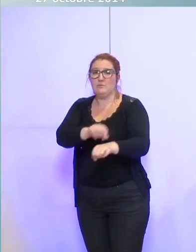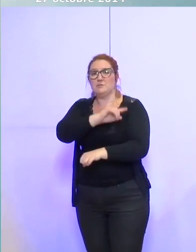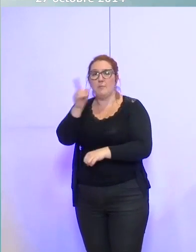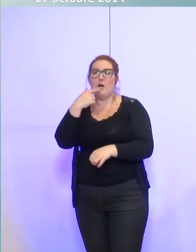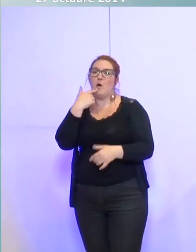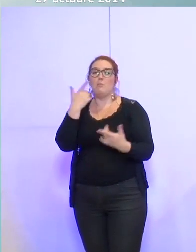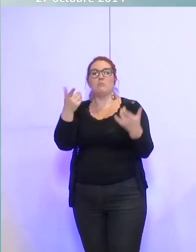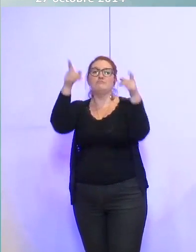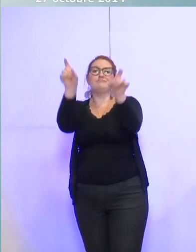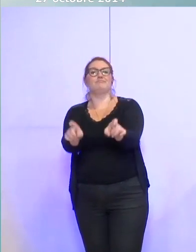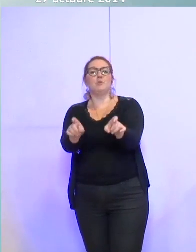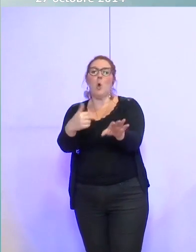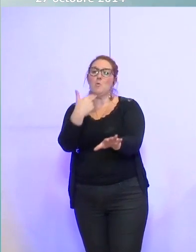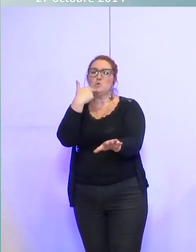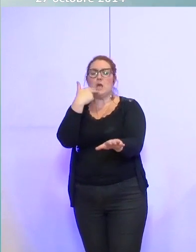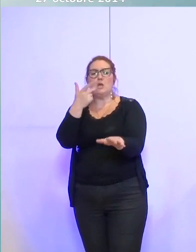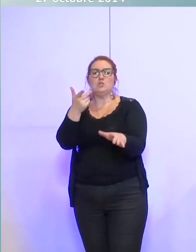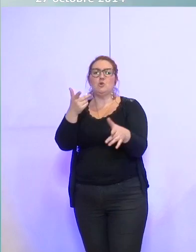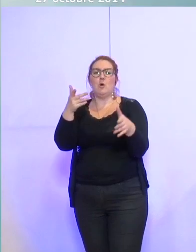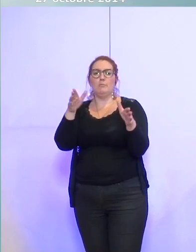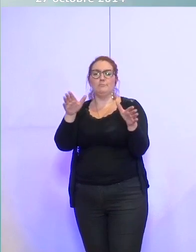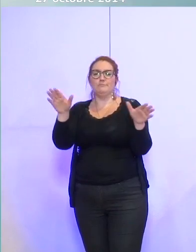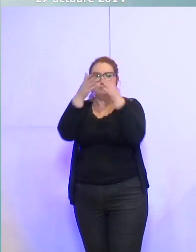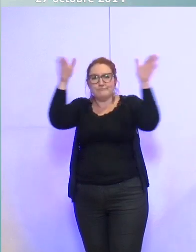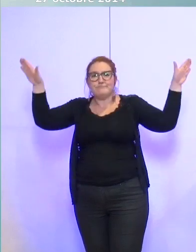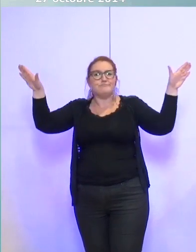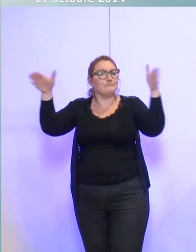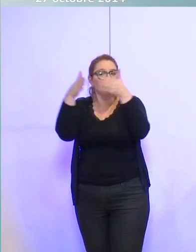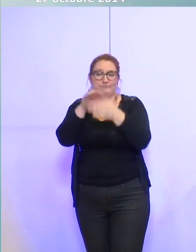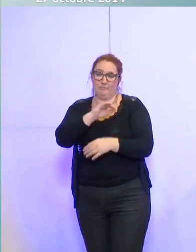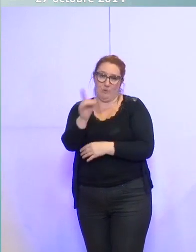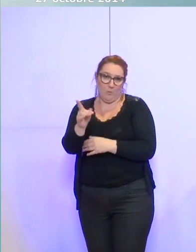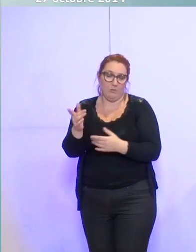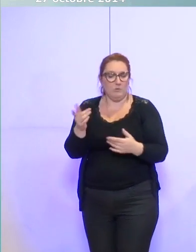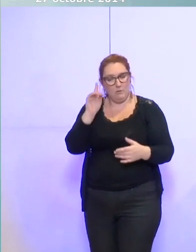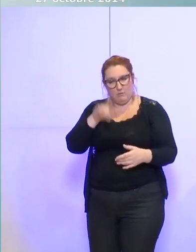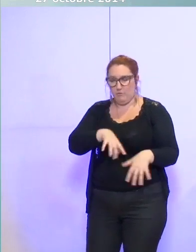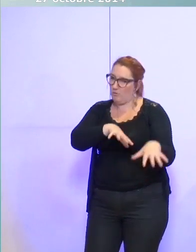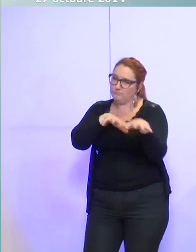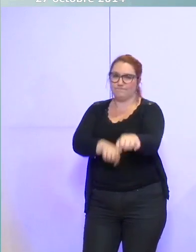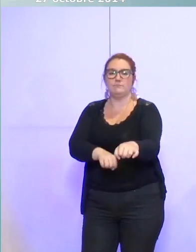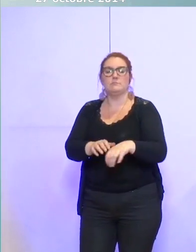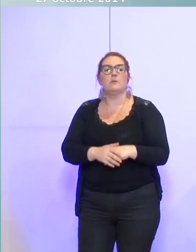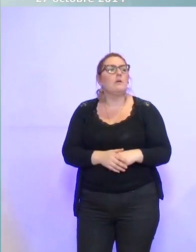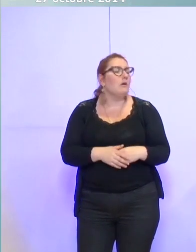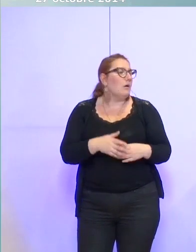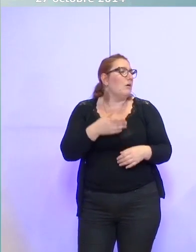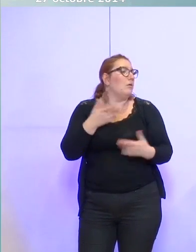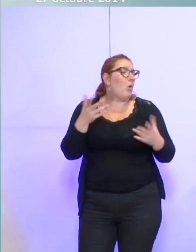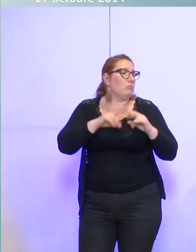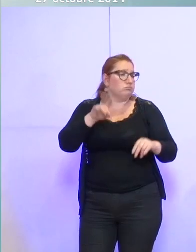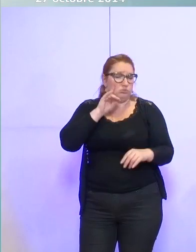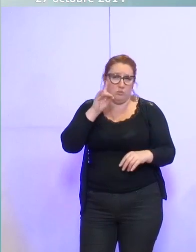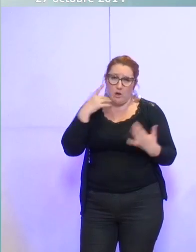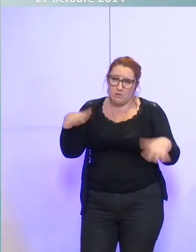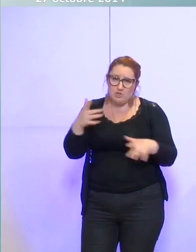simple restriction d'usage. Quand je dis ça, sachez que ça a déjà été fait sur d'autres installations. Je